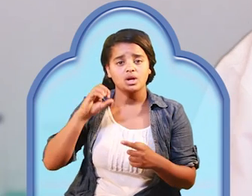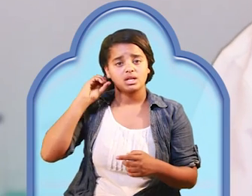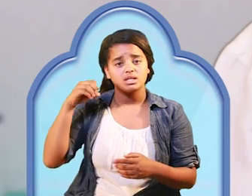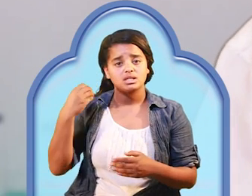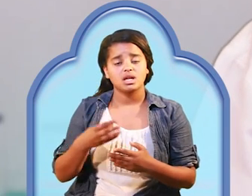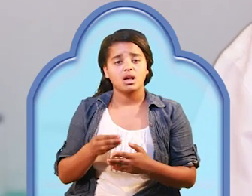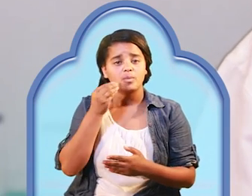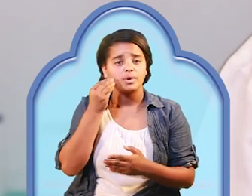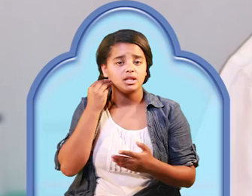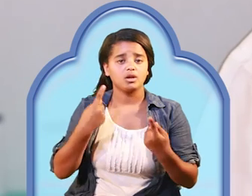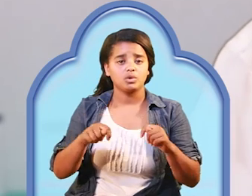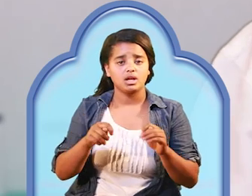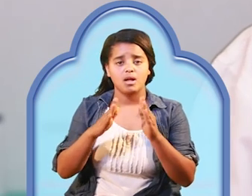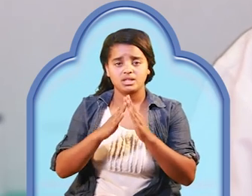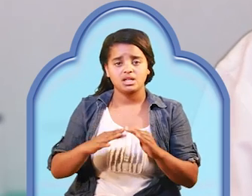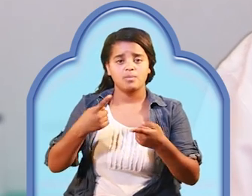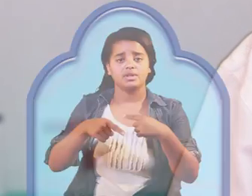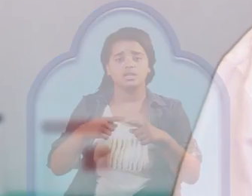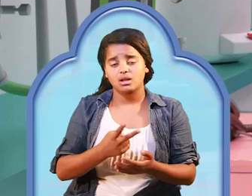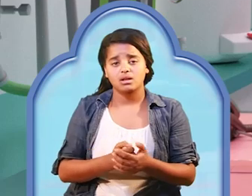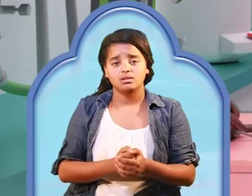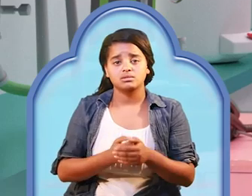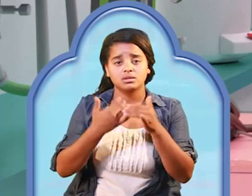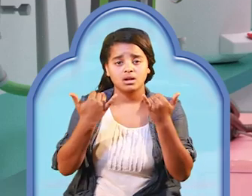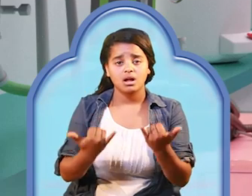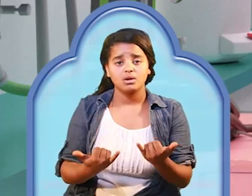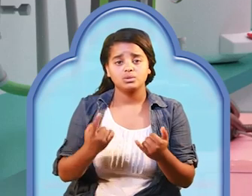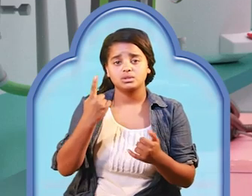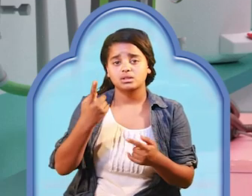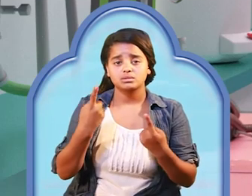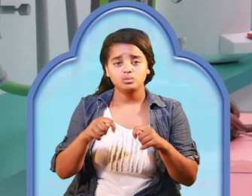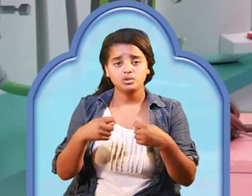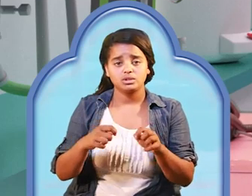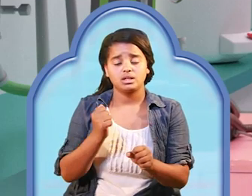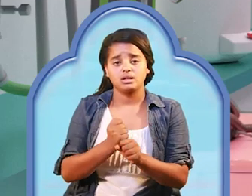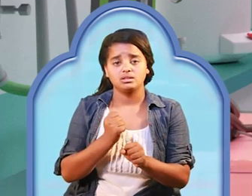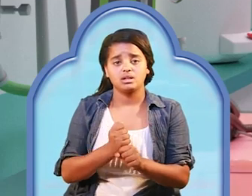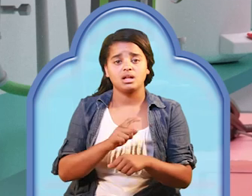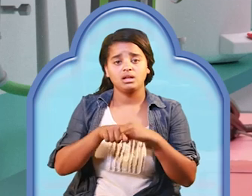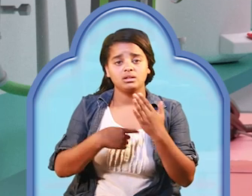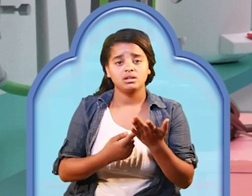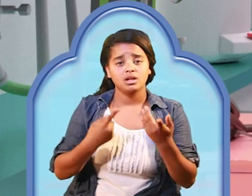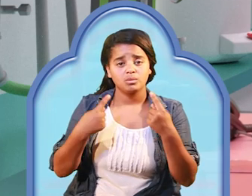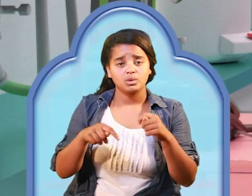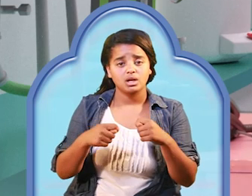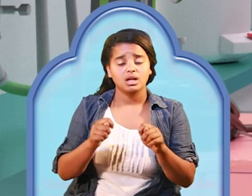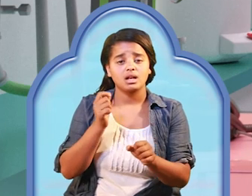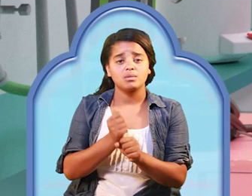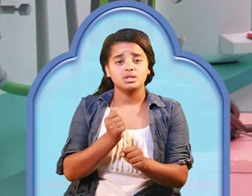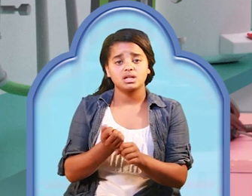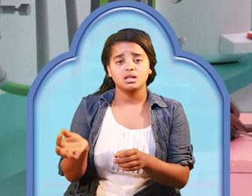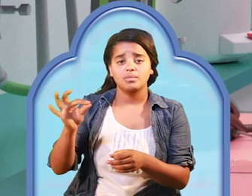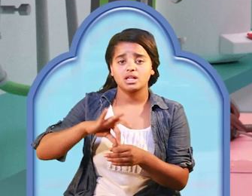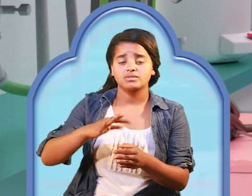ፀሐይ ቤተ ሙከራ በሰላም መጣችሁ። አሁን አንድ ሙከራ ተራለን። ይሄ ሙከራ